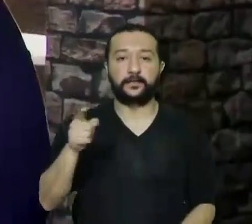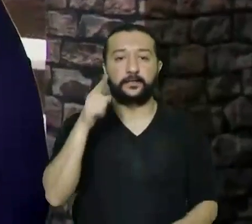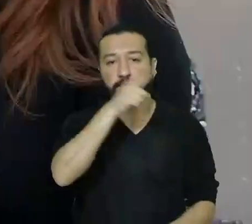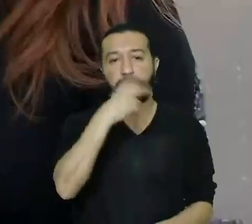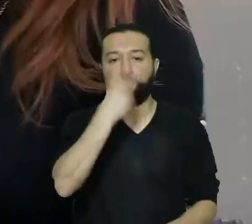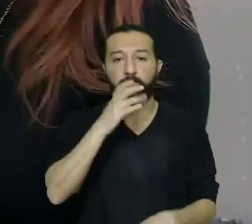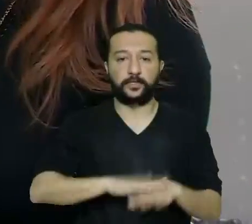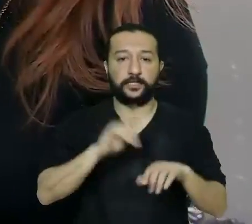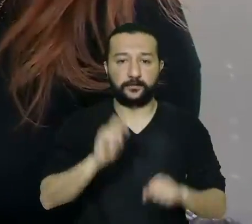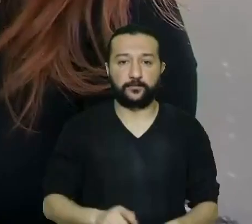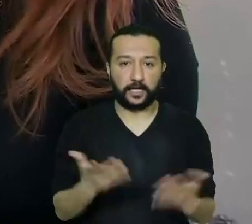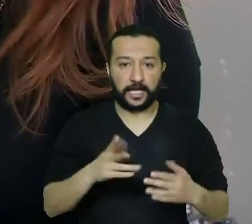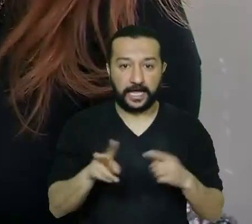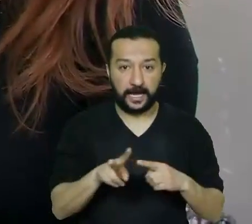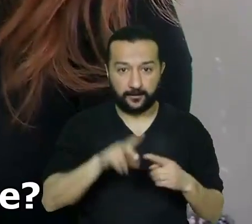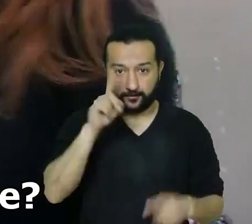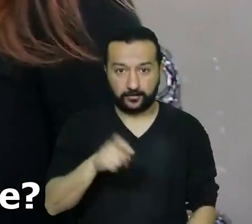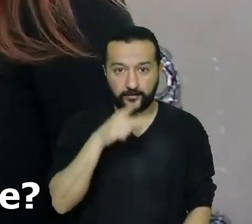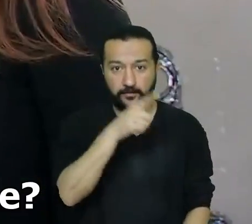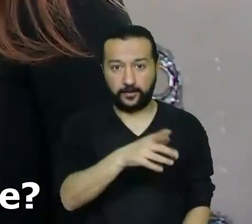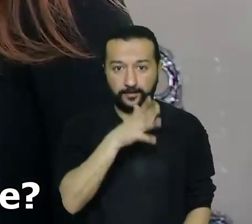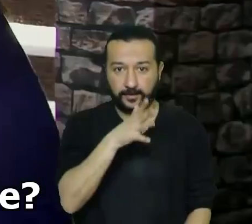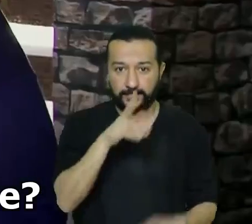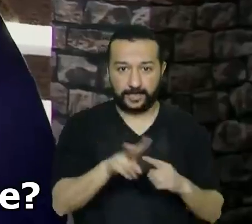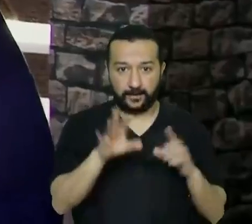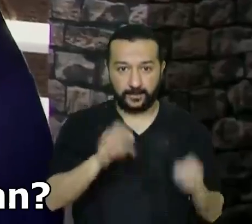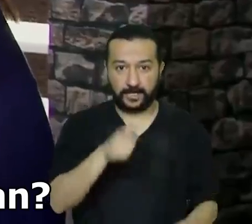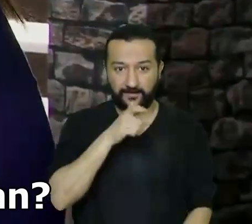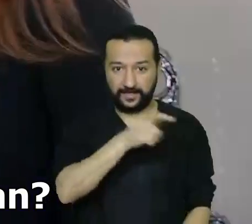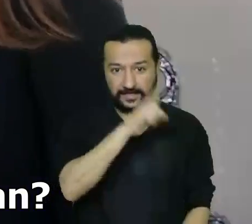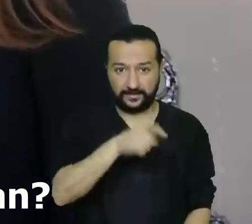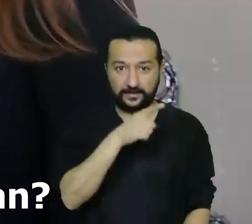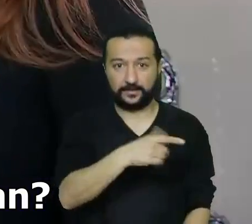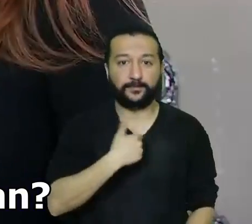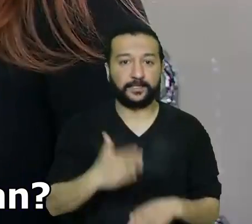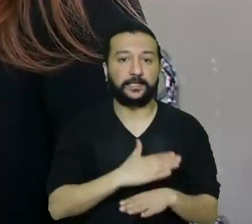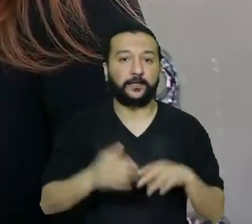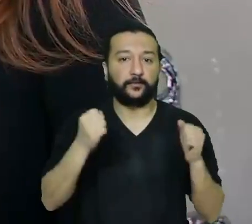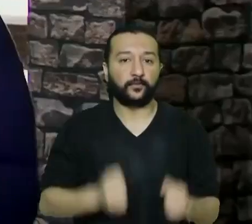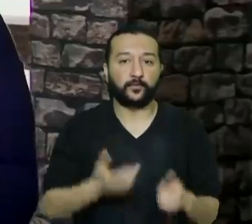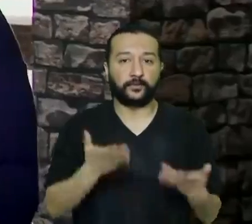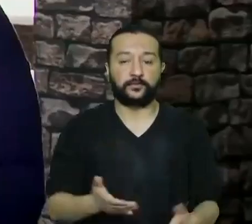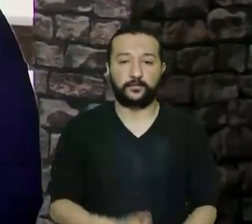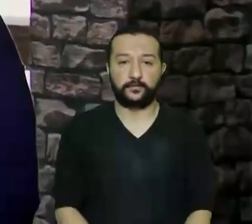Karaoke yapıyor. Aa, karaoke. O bildiğimiz karaoke kafede. Biz niye buradayız o